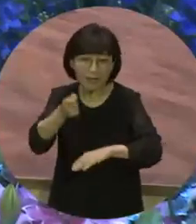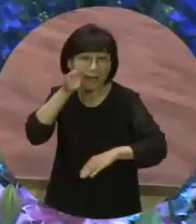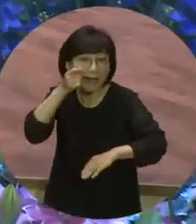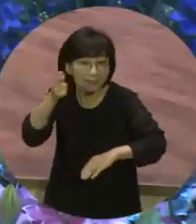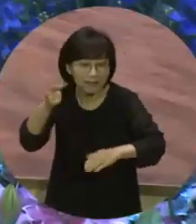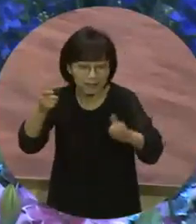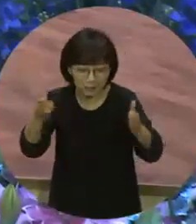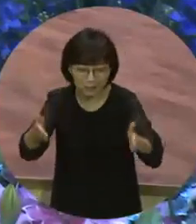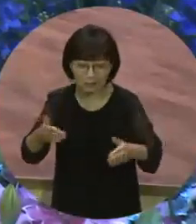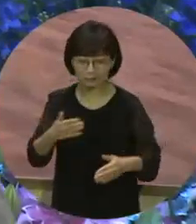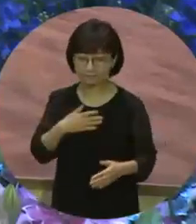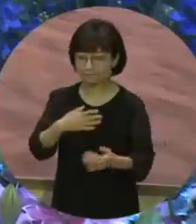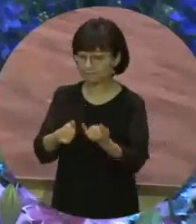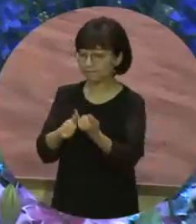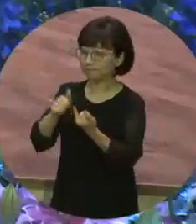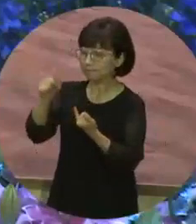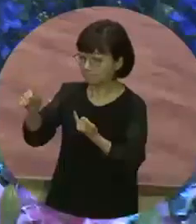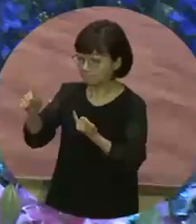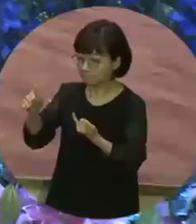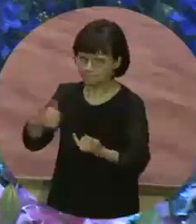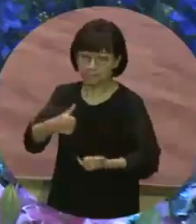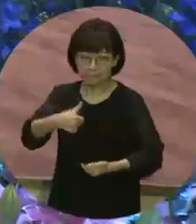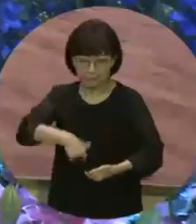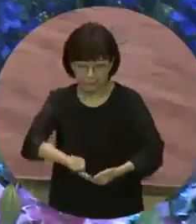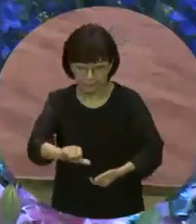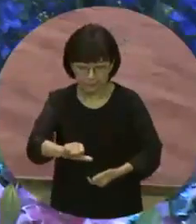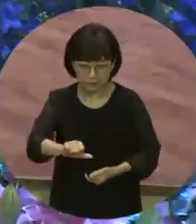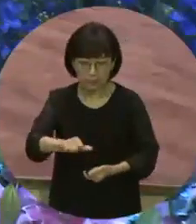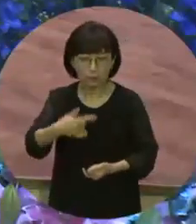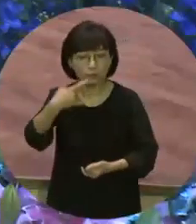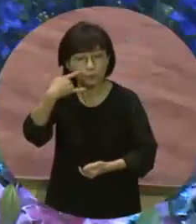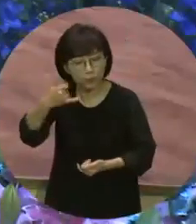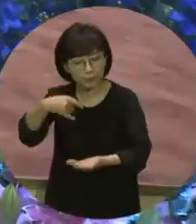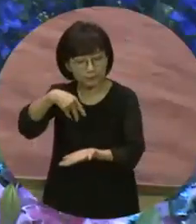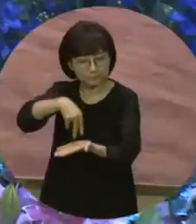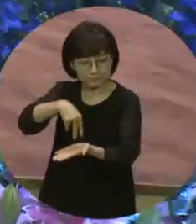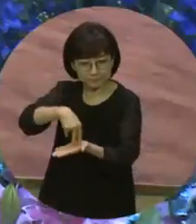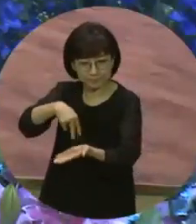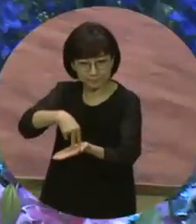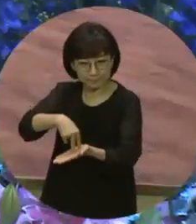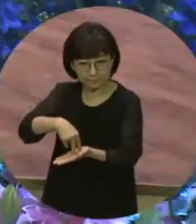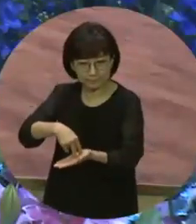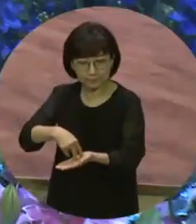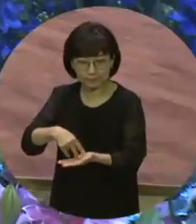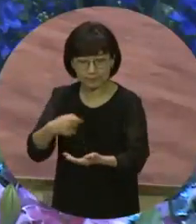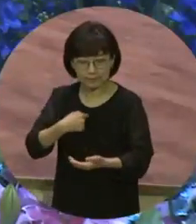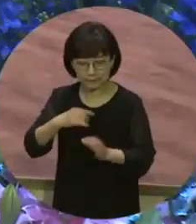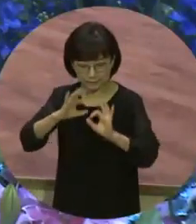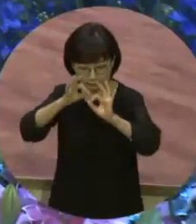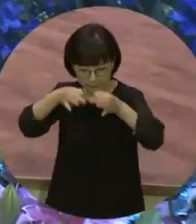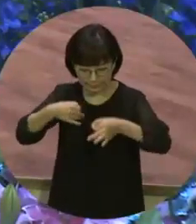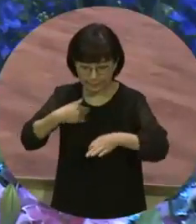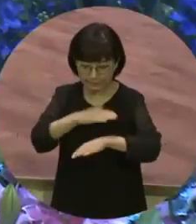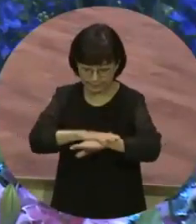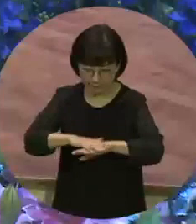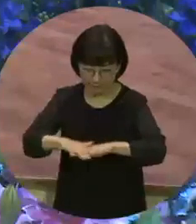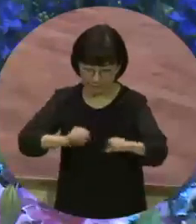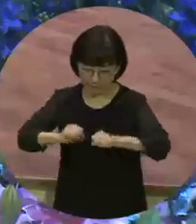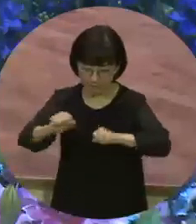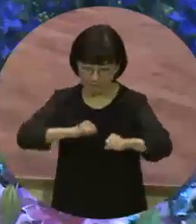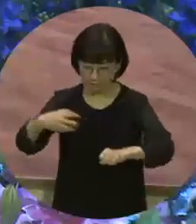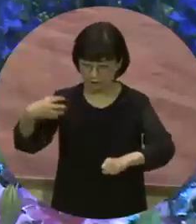자식으로서, 또 부모로서 내가 역할을 제대로 감당하고 있는가라고